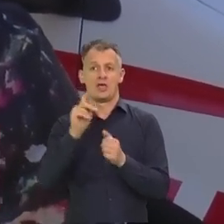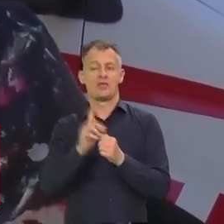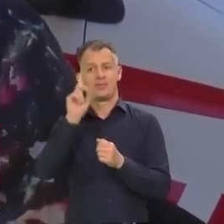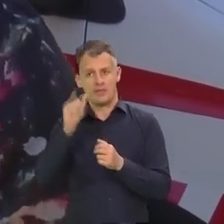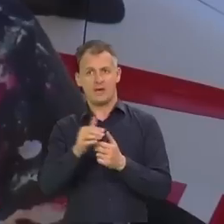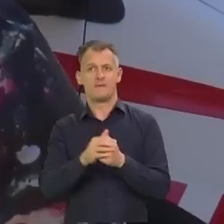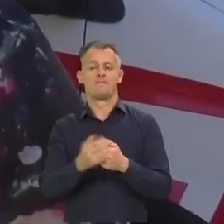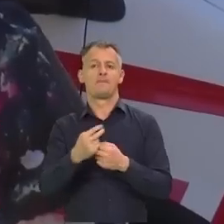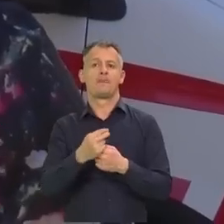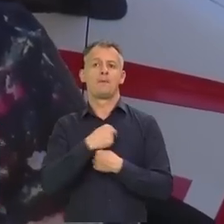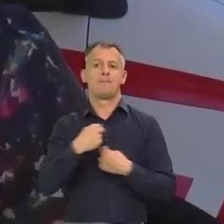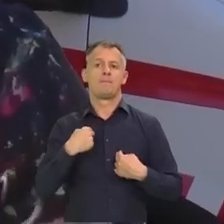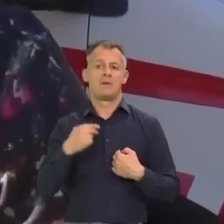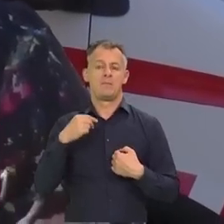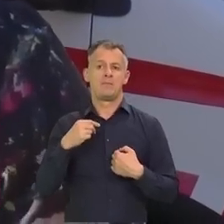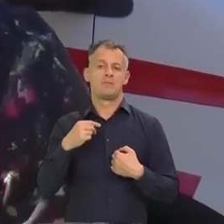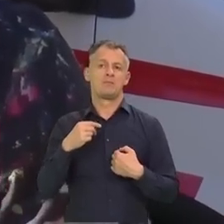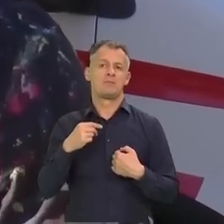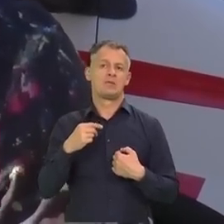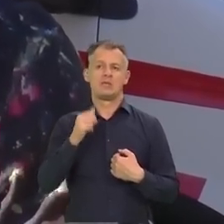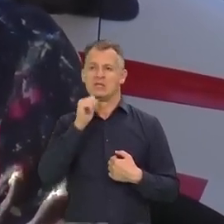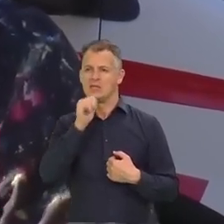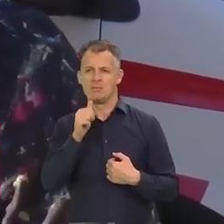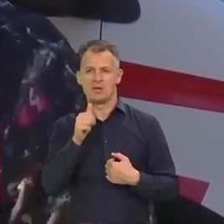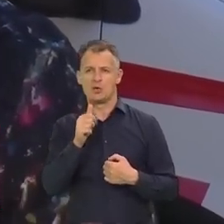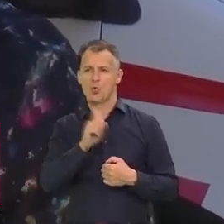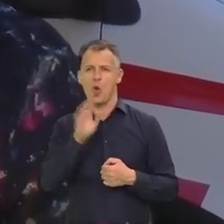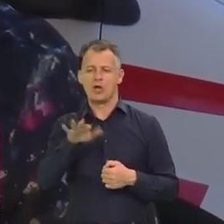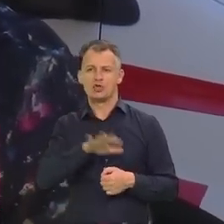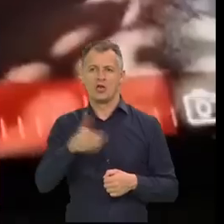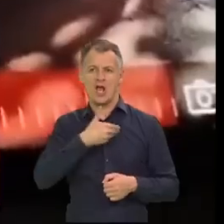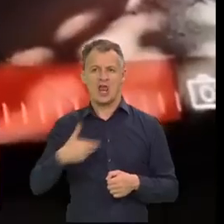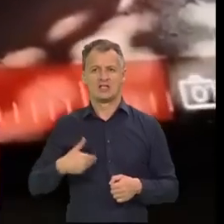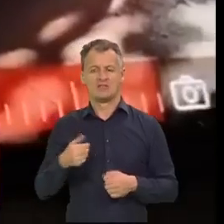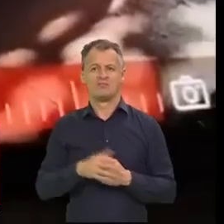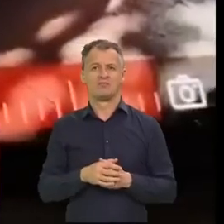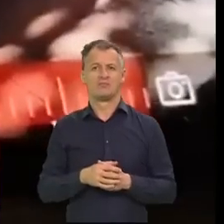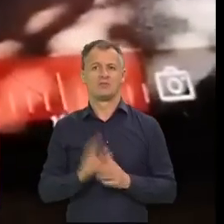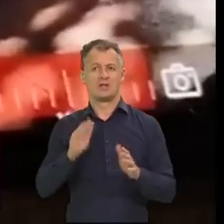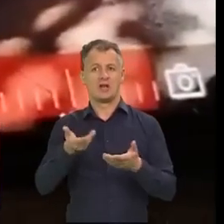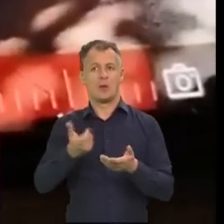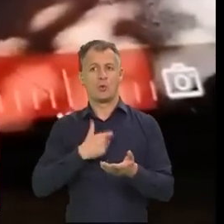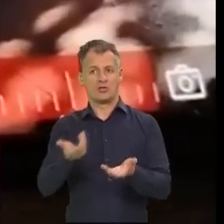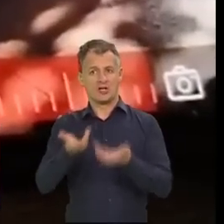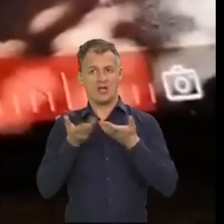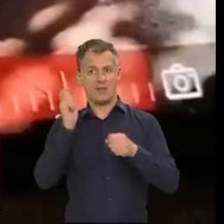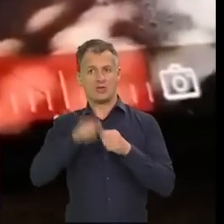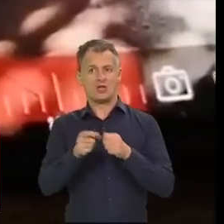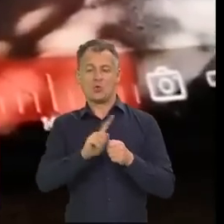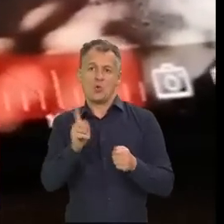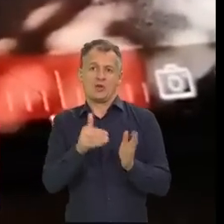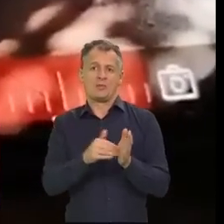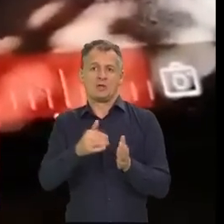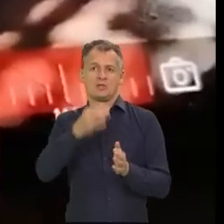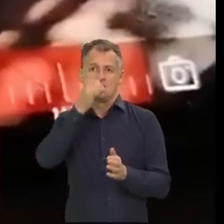care acesta nu l-are mai nimeni din județul Galați, din domeniul acesta. Vulcanizare, service, ne pot amenda, dar nu ar trebui să ne și înjure